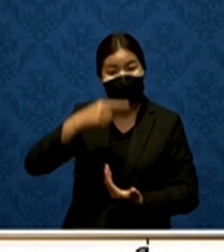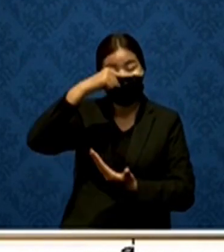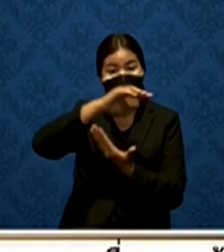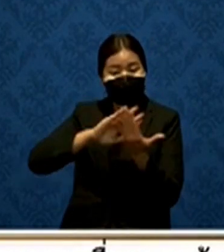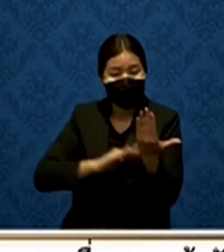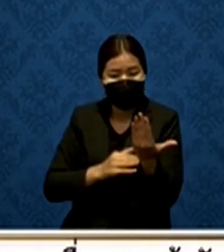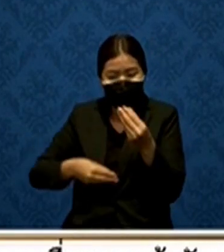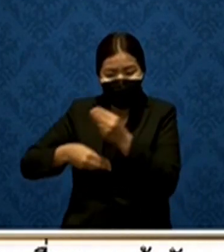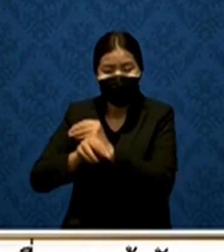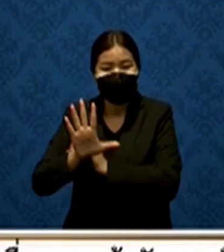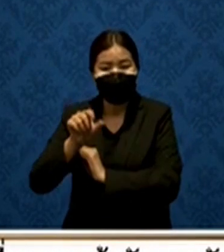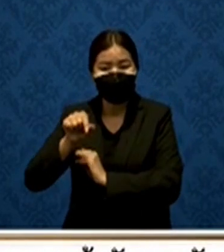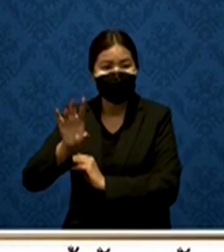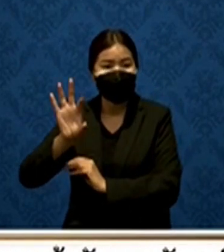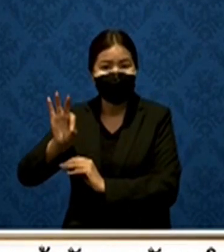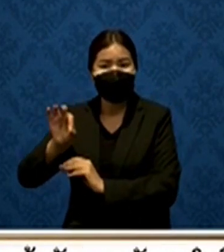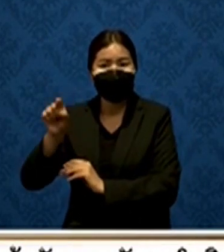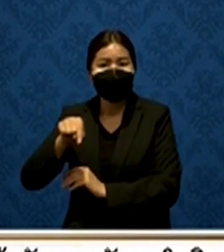5.9%